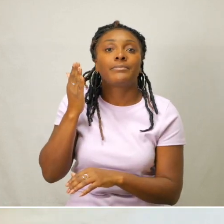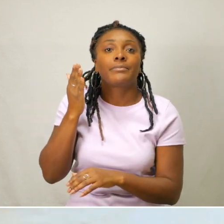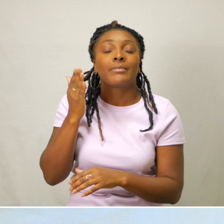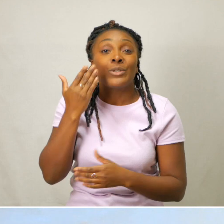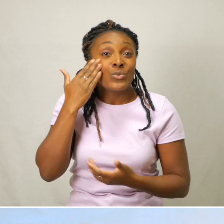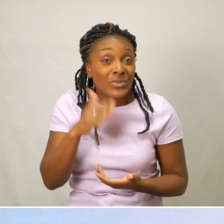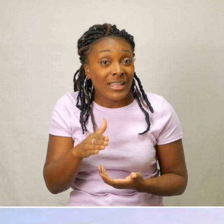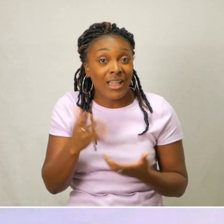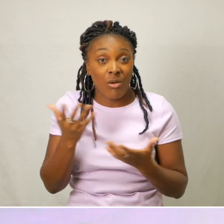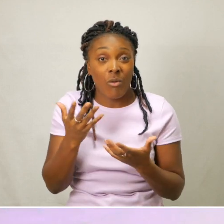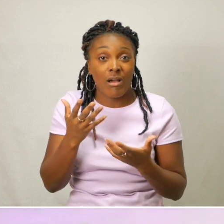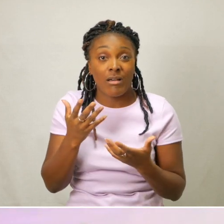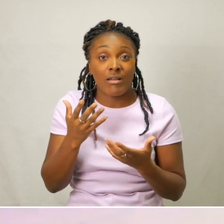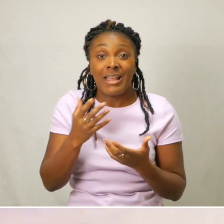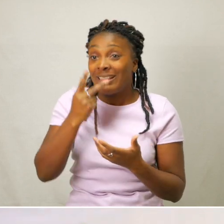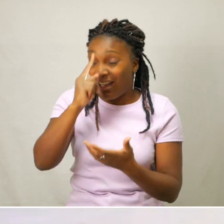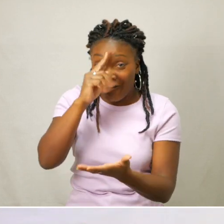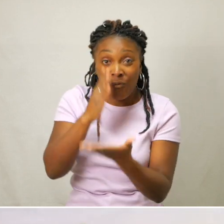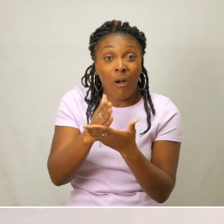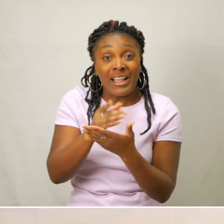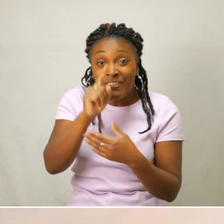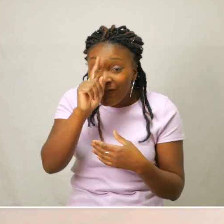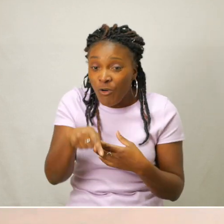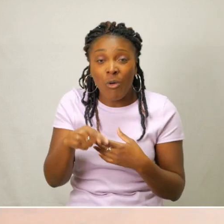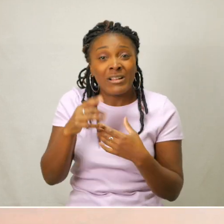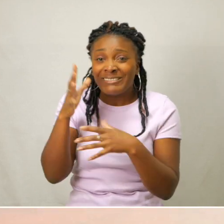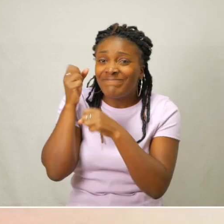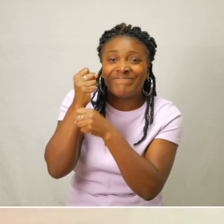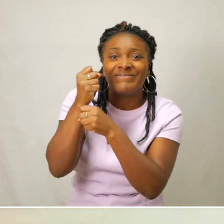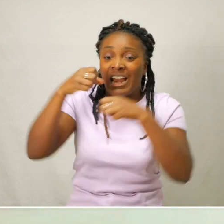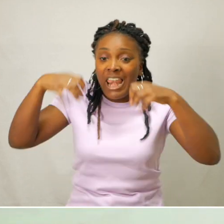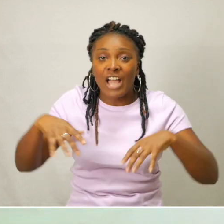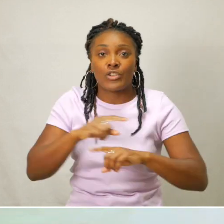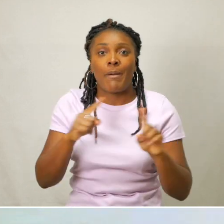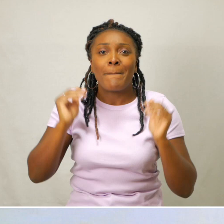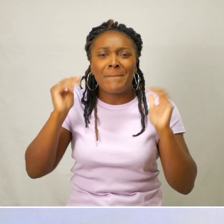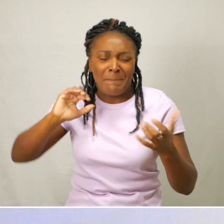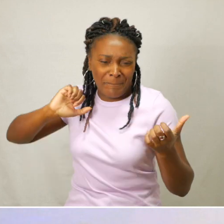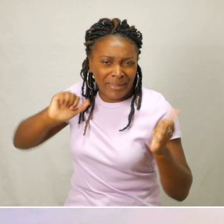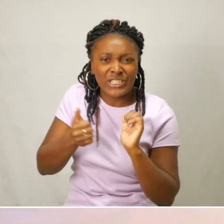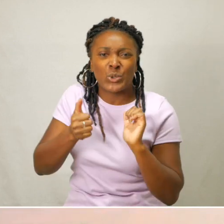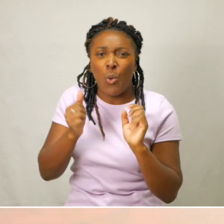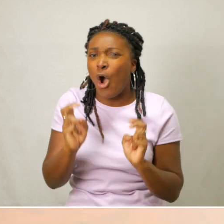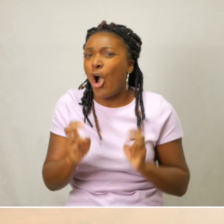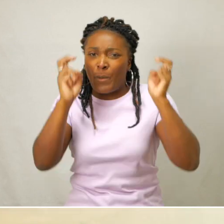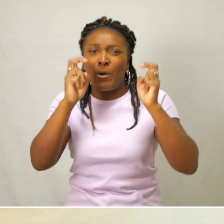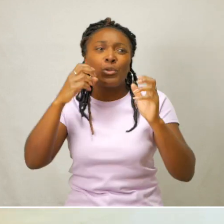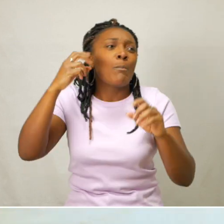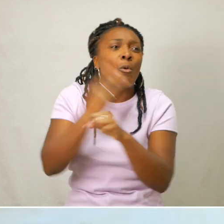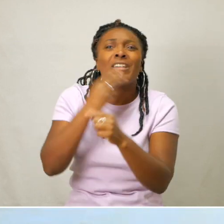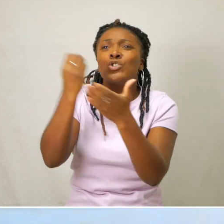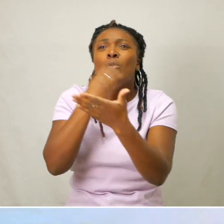qui sont de ta foi puissent saisir et ne pas relâcher les choses, même si la pression va augmenter ou que les mauvaises nouvelles vont